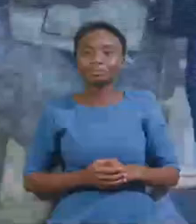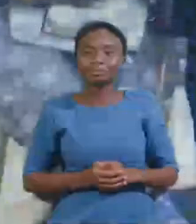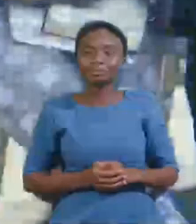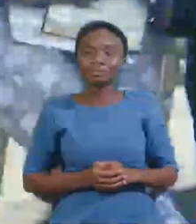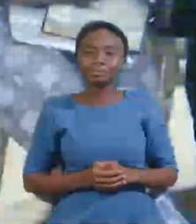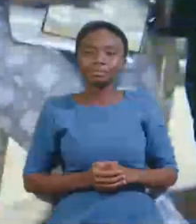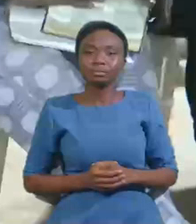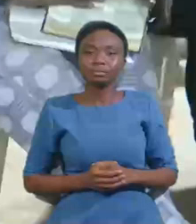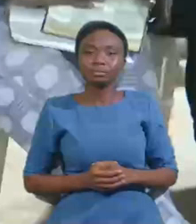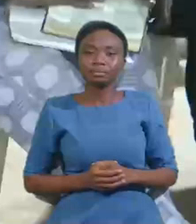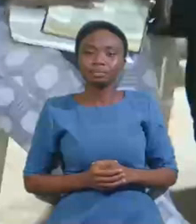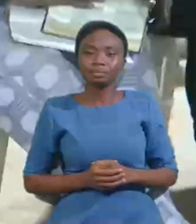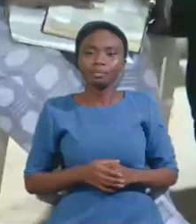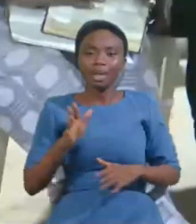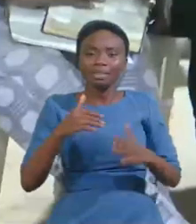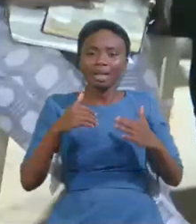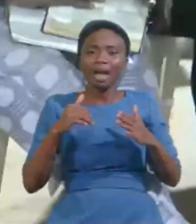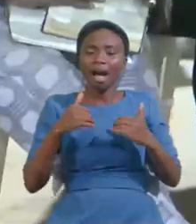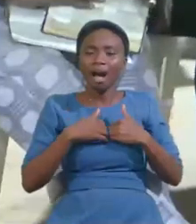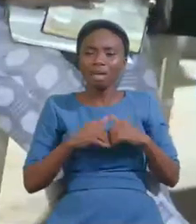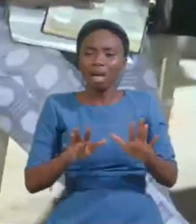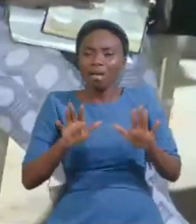Dis aux enfants d'Israël d'avancer.